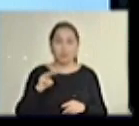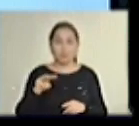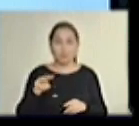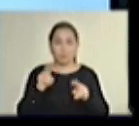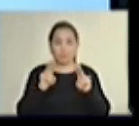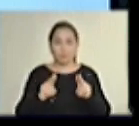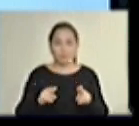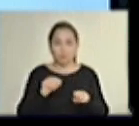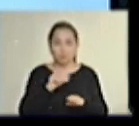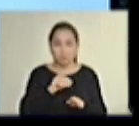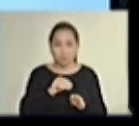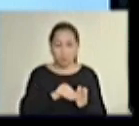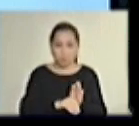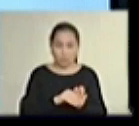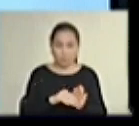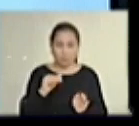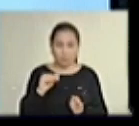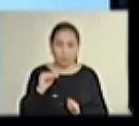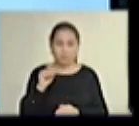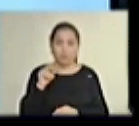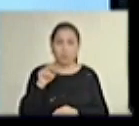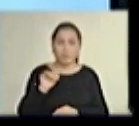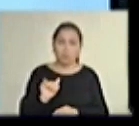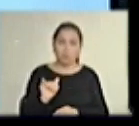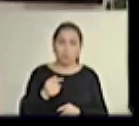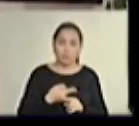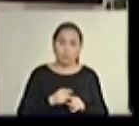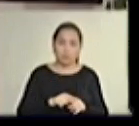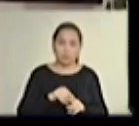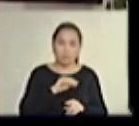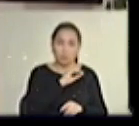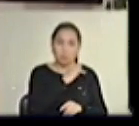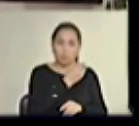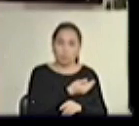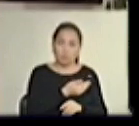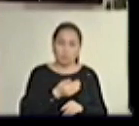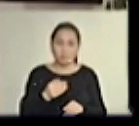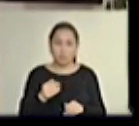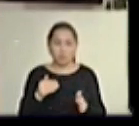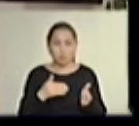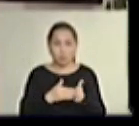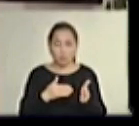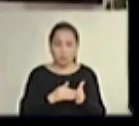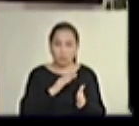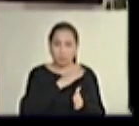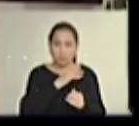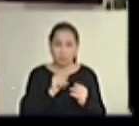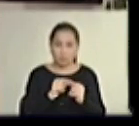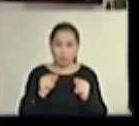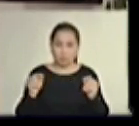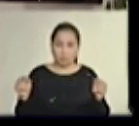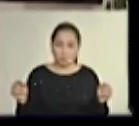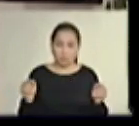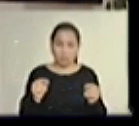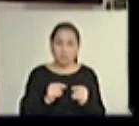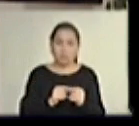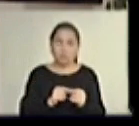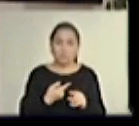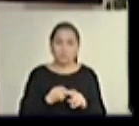qoidasiga ko'ra F ko'paytirilgan ushbu kuchgacha bo'lgan yelkaning uzunligiga. Bu